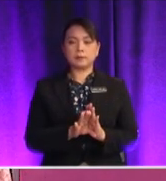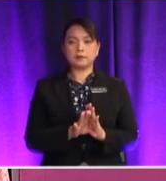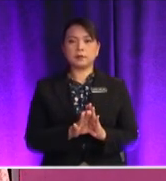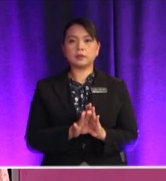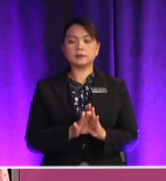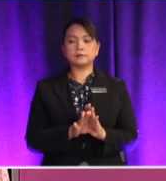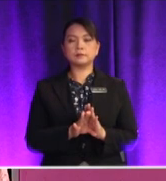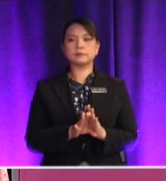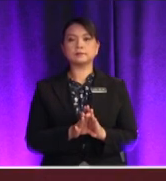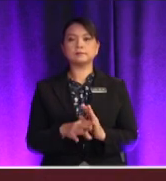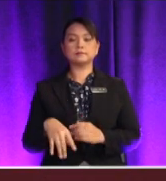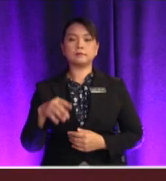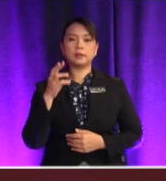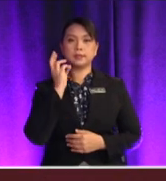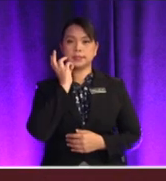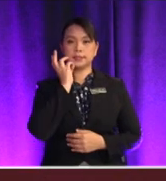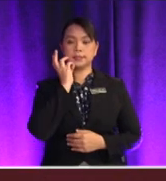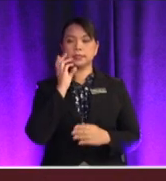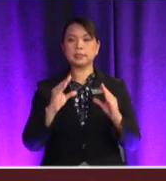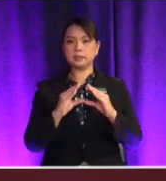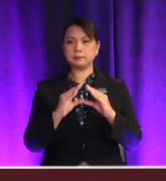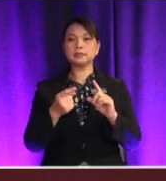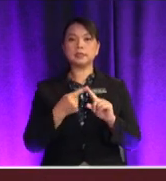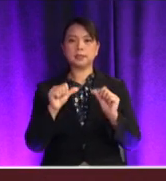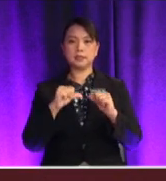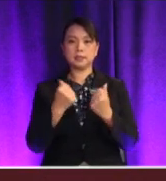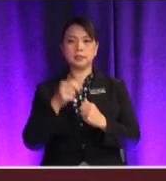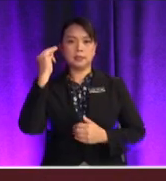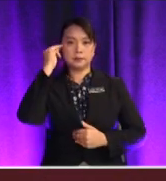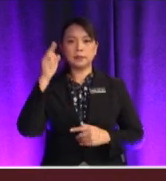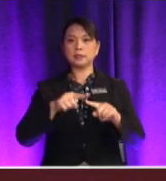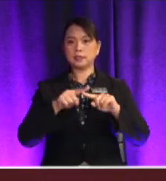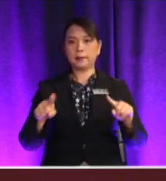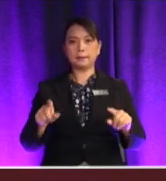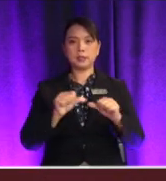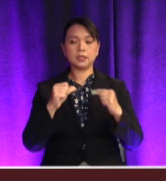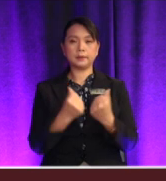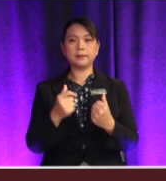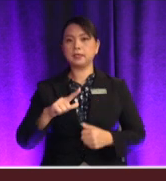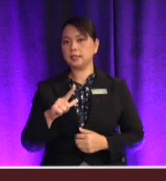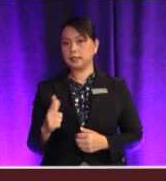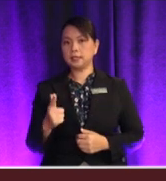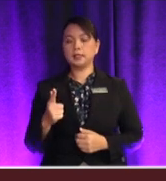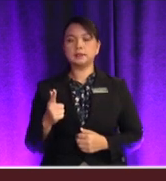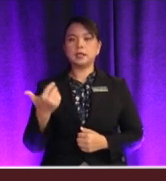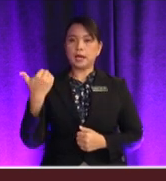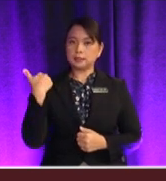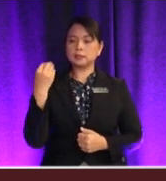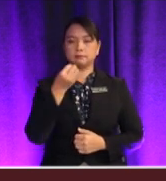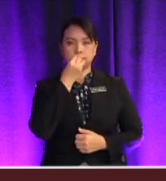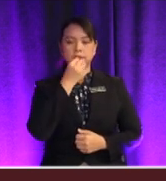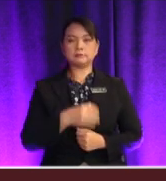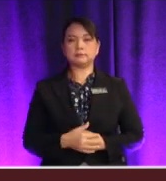lemak. Semua orang makan adalah cikgu dari kaum Melayu. Tapi kaum yang lain juga turut menikmati keunikan ini dan mereka juga